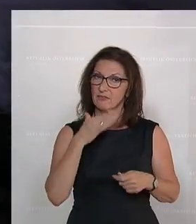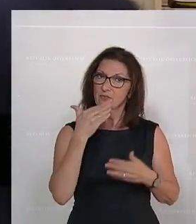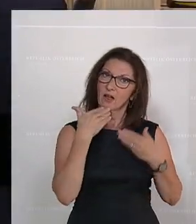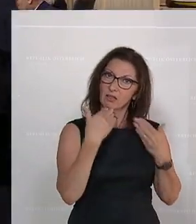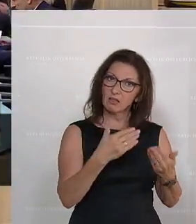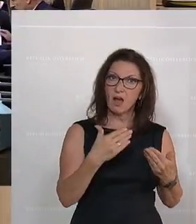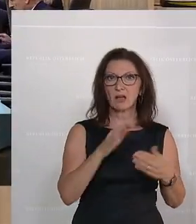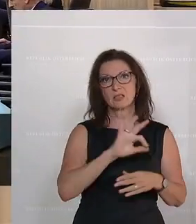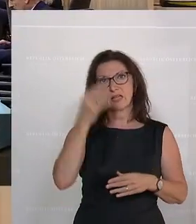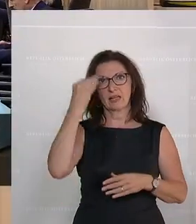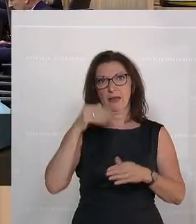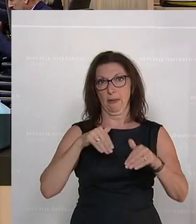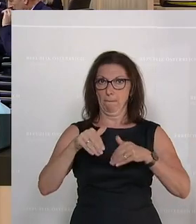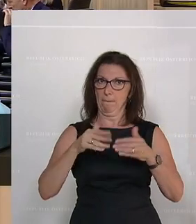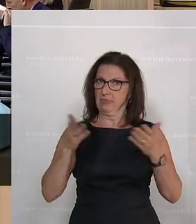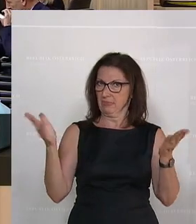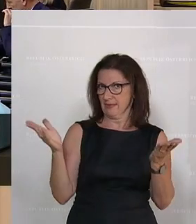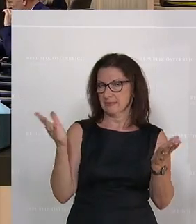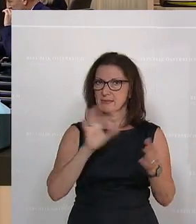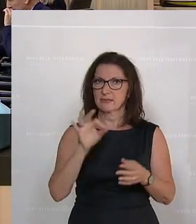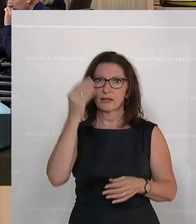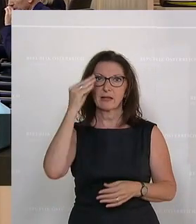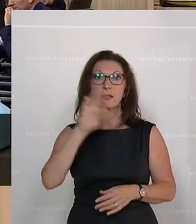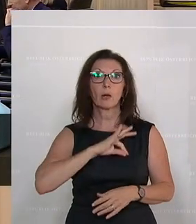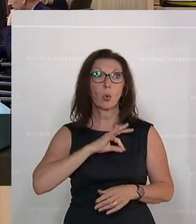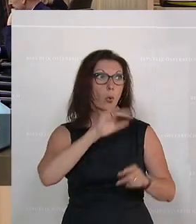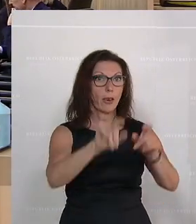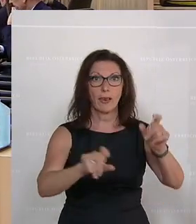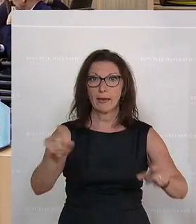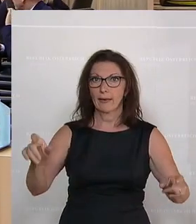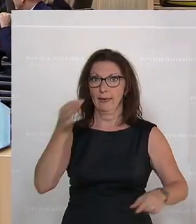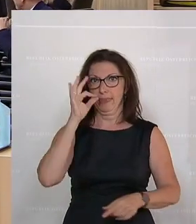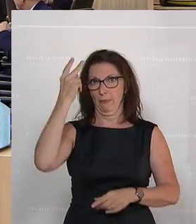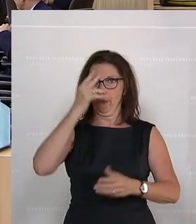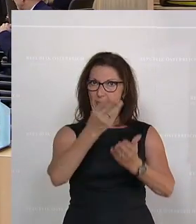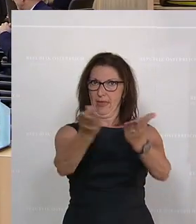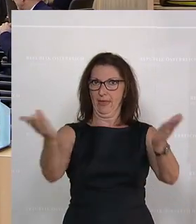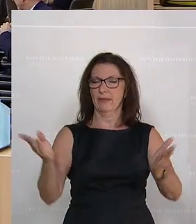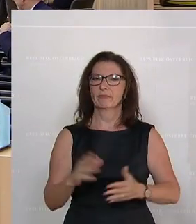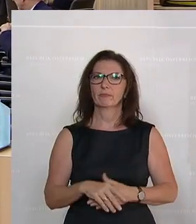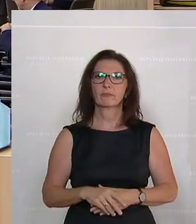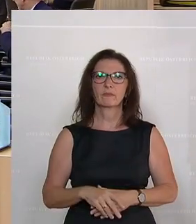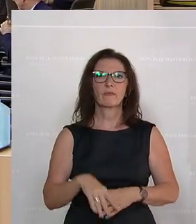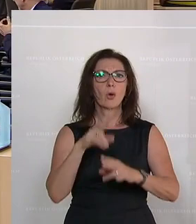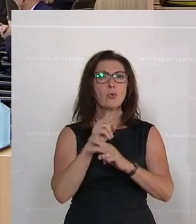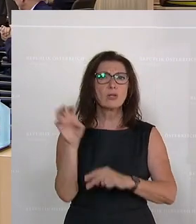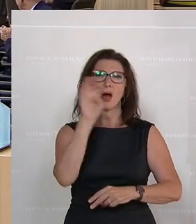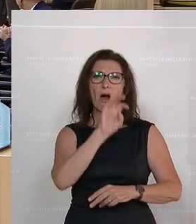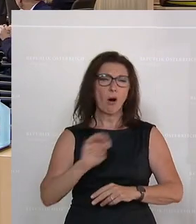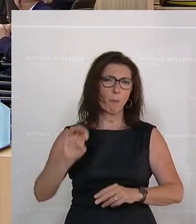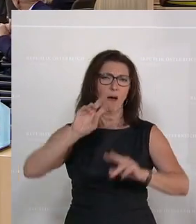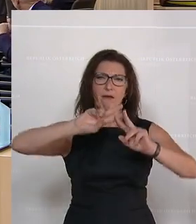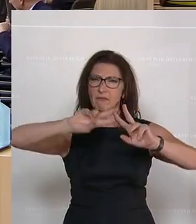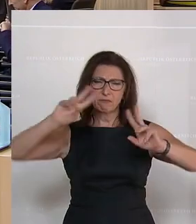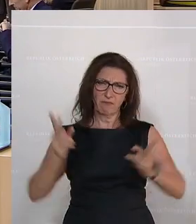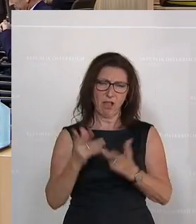bestehenden probleme die zu dieser inflation geführt habe nicht alleine bewältigen und es genügt nicht einfach nur den geldhahn